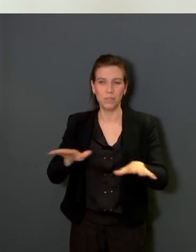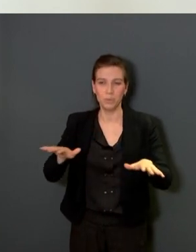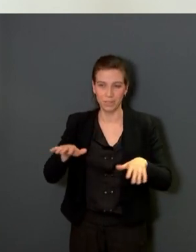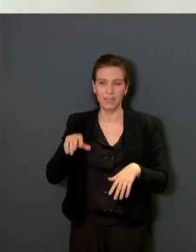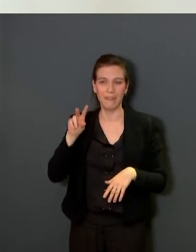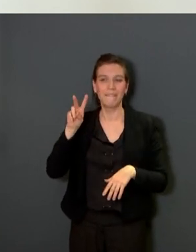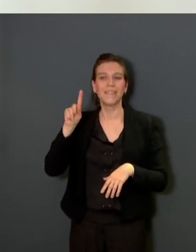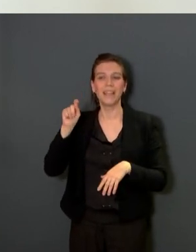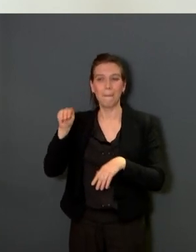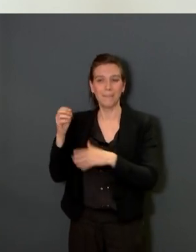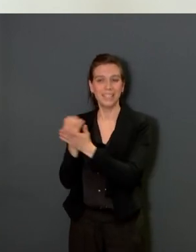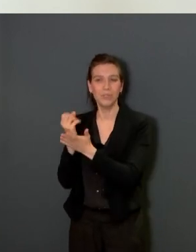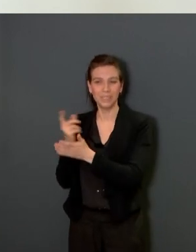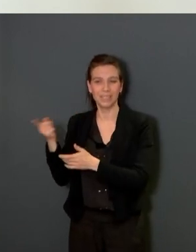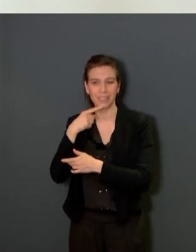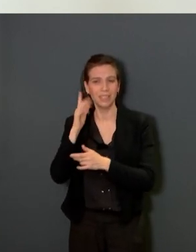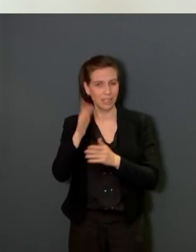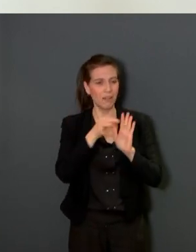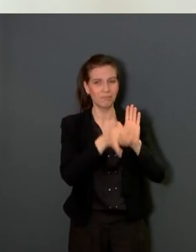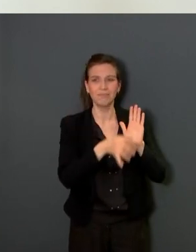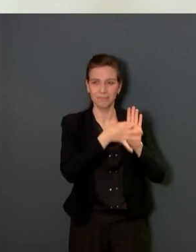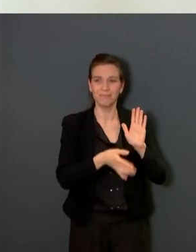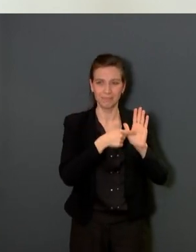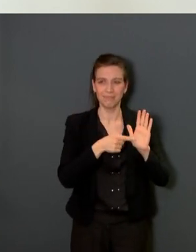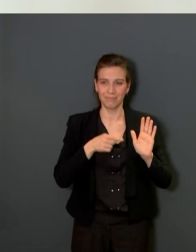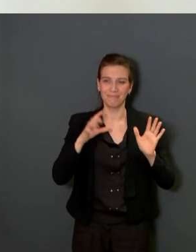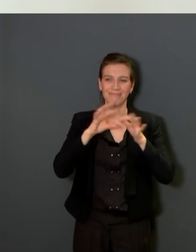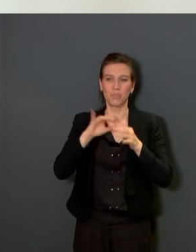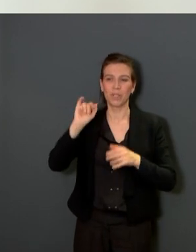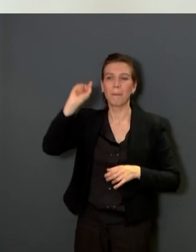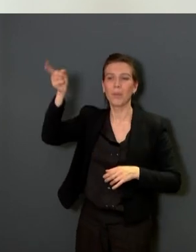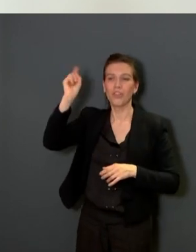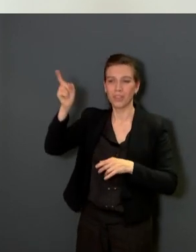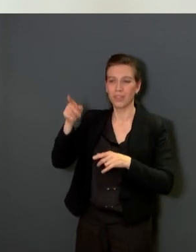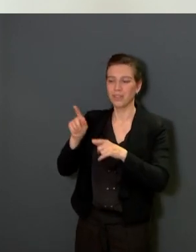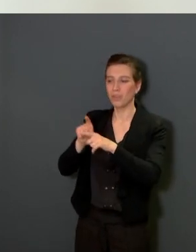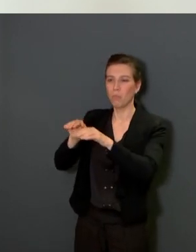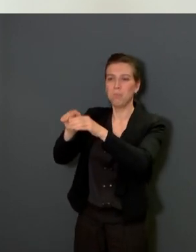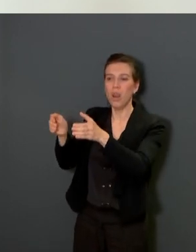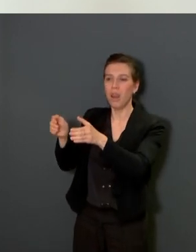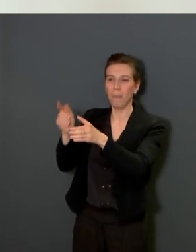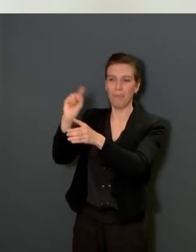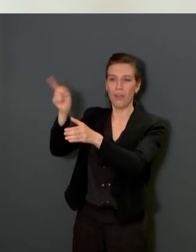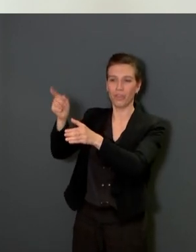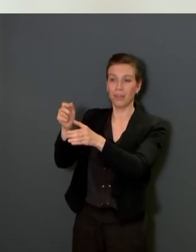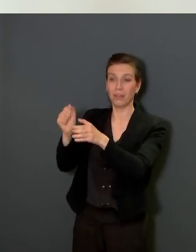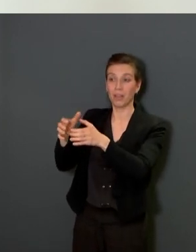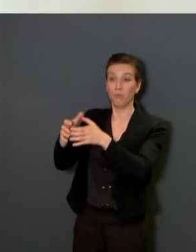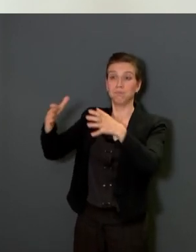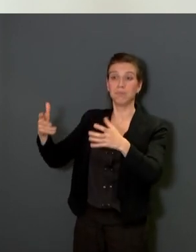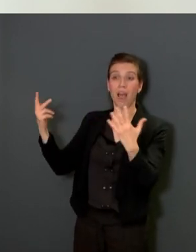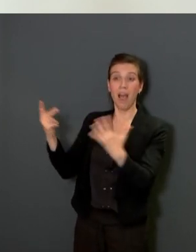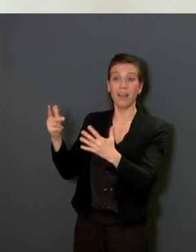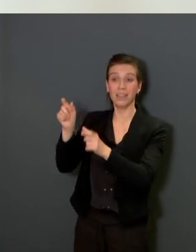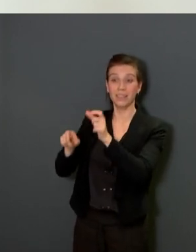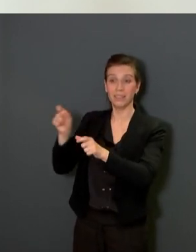aan te komen voor het leven in open lucht, die buitenbubbel dan van 4 naar 8 of 10 zei. Dus ja, een uur later op het overlegcomité